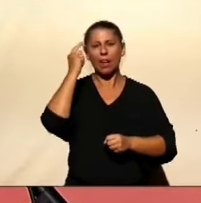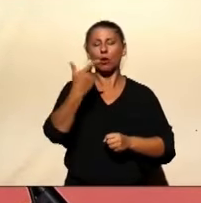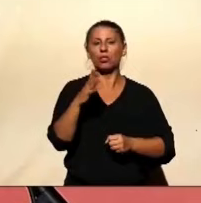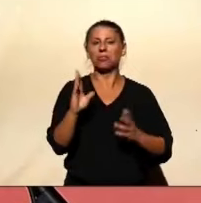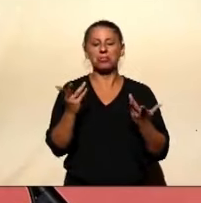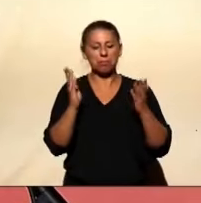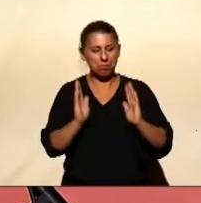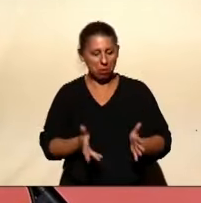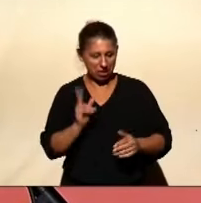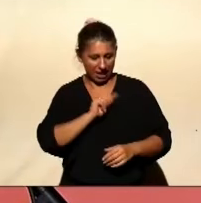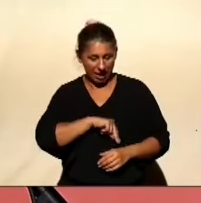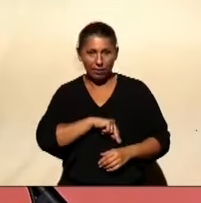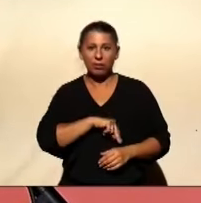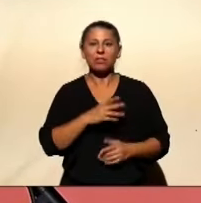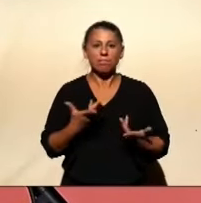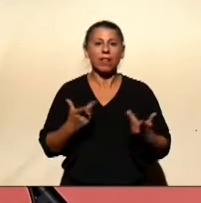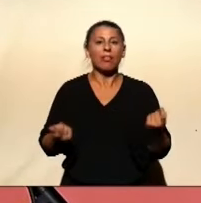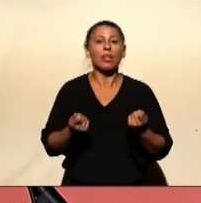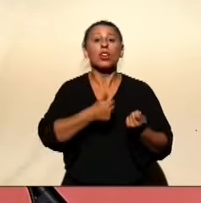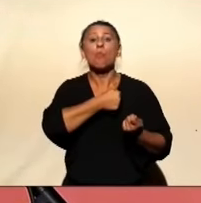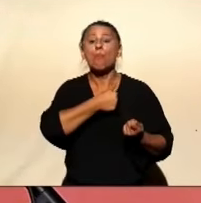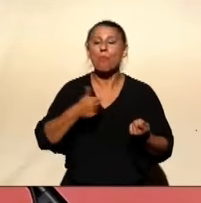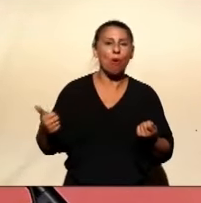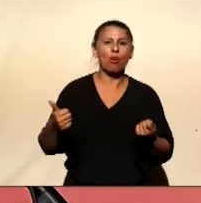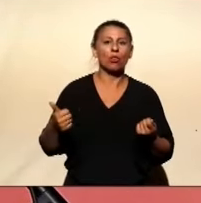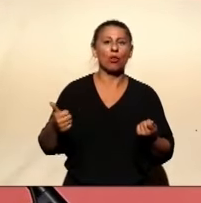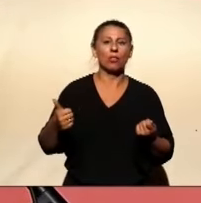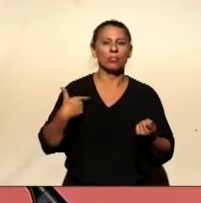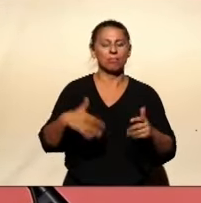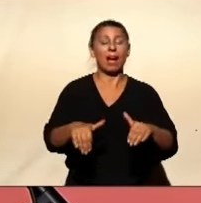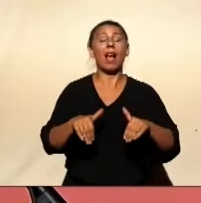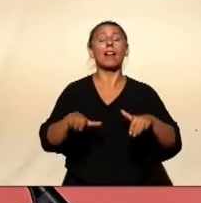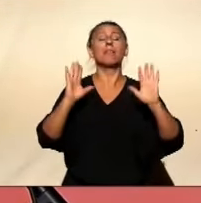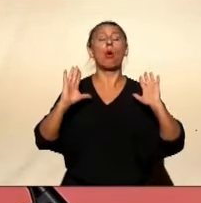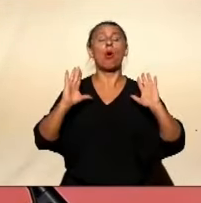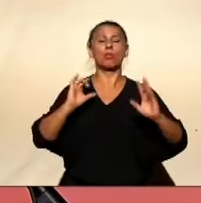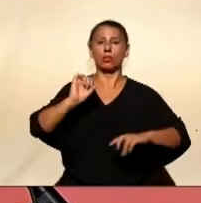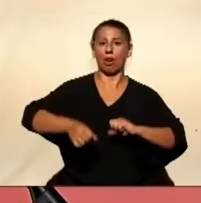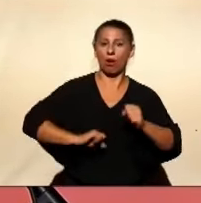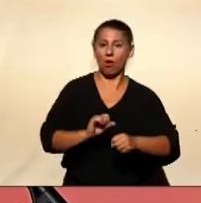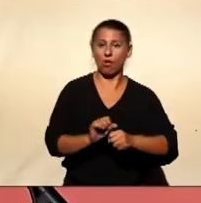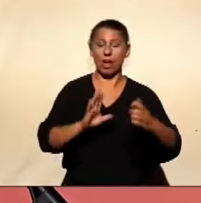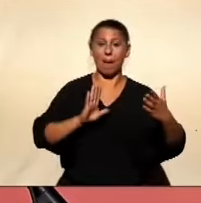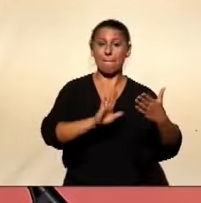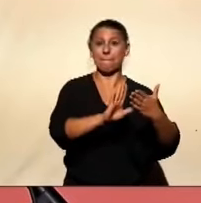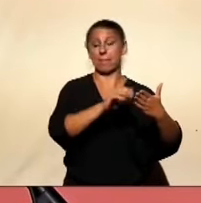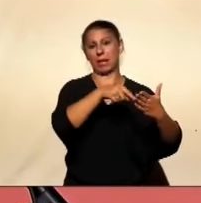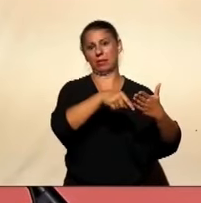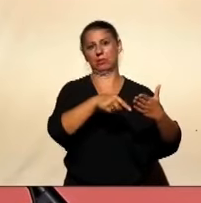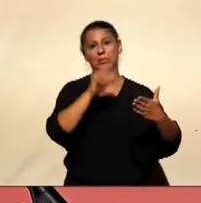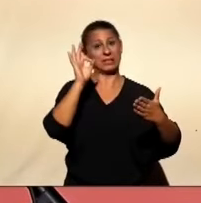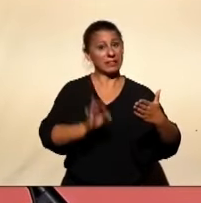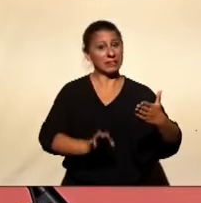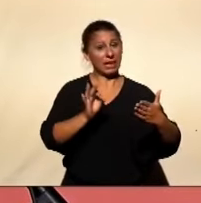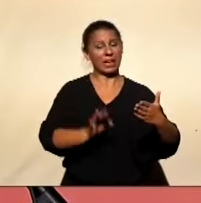ό,τι μπορεί να κερδιθεί θα γίνει μόνο με τον ανυποχώρητο αγώνα απέναντι σε